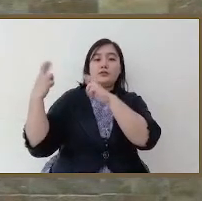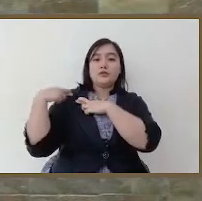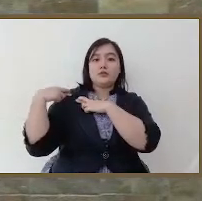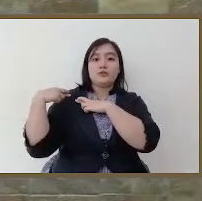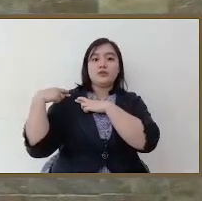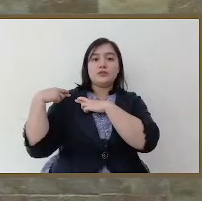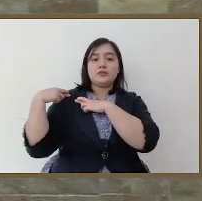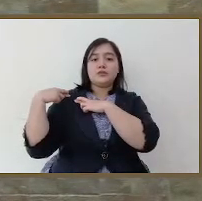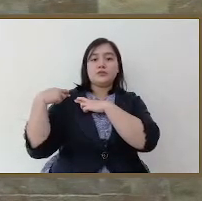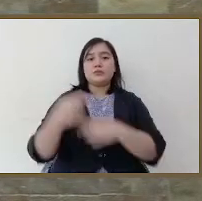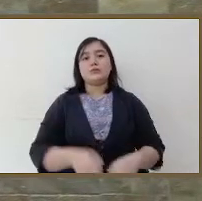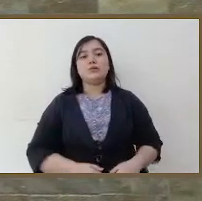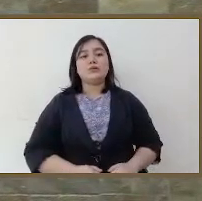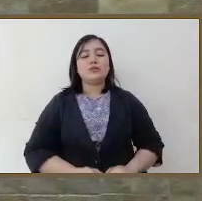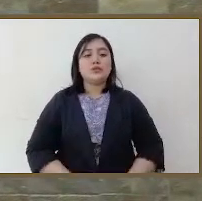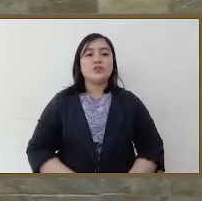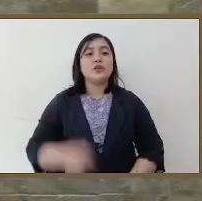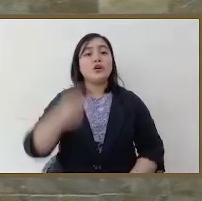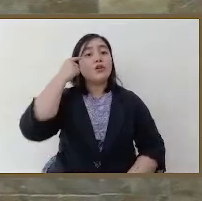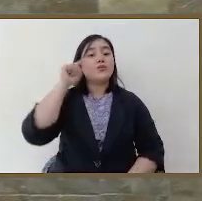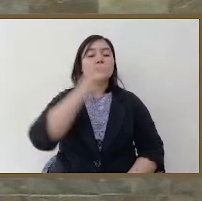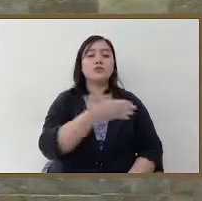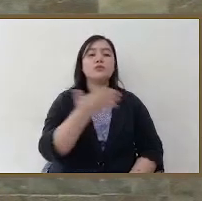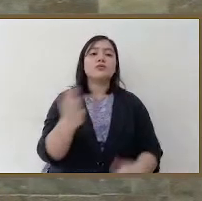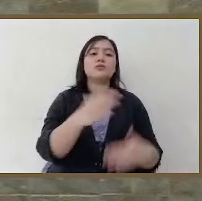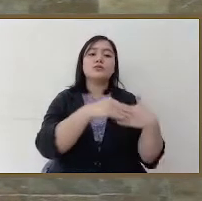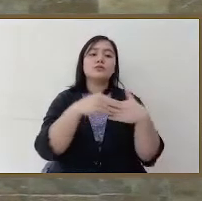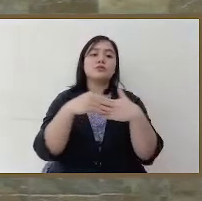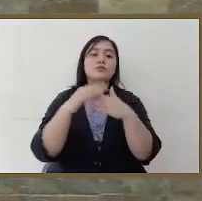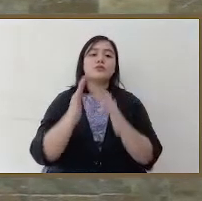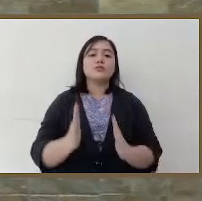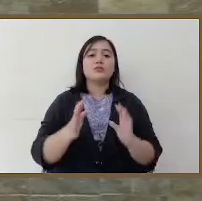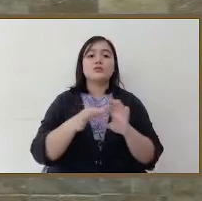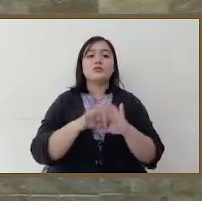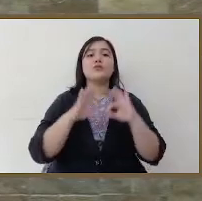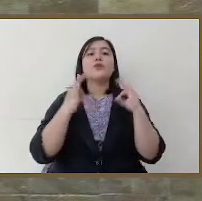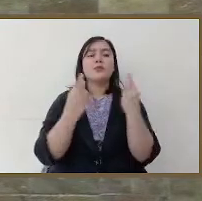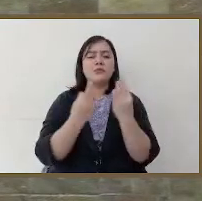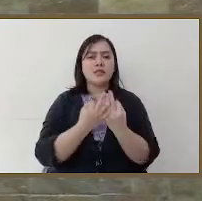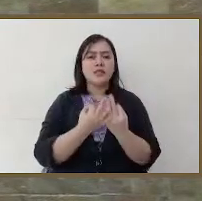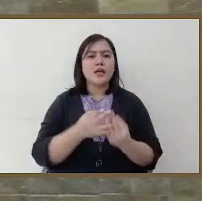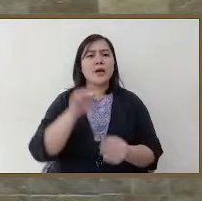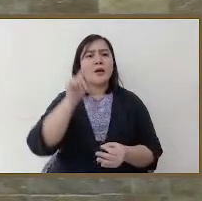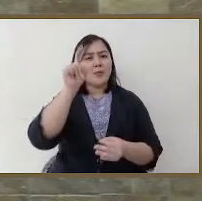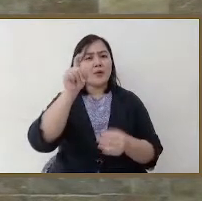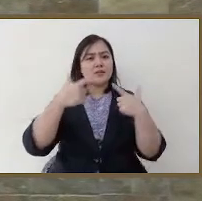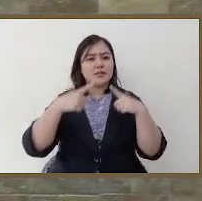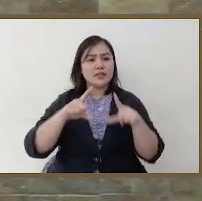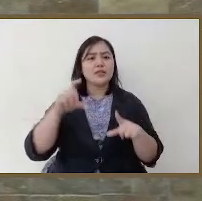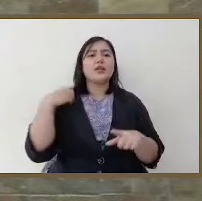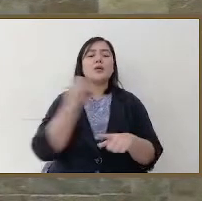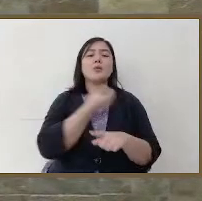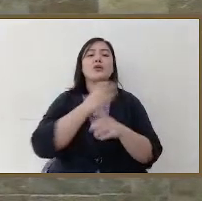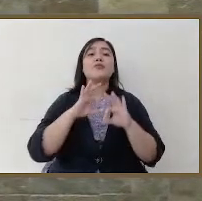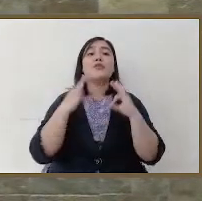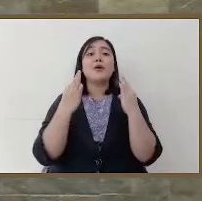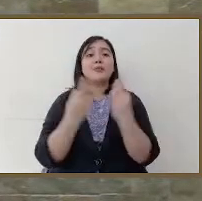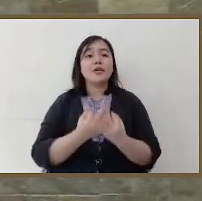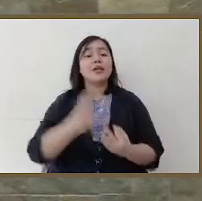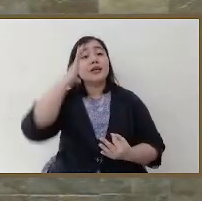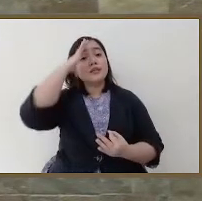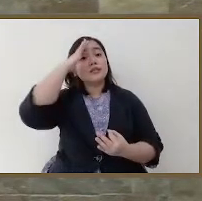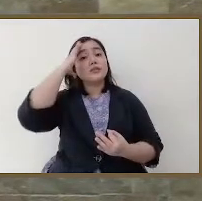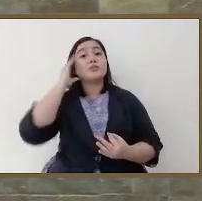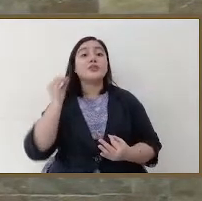sa inyo, sa mga leaders ng tahanan, mga kapatid, bigyan natin ng pamilya ang ating pamilya. Sikapin natin na maramdaman nila na may pamilya